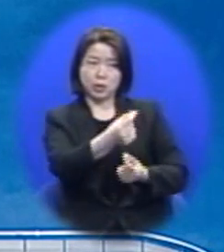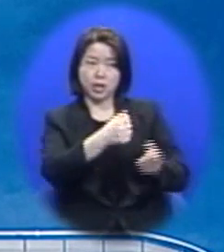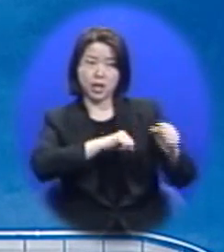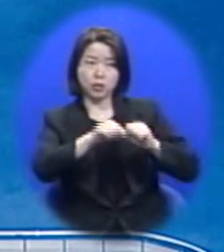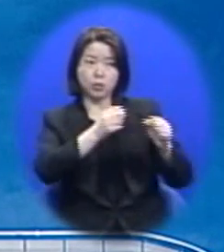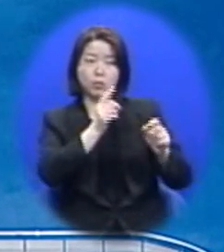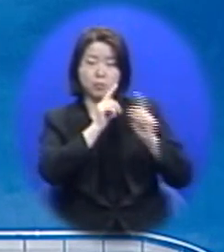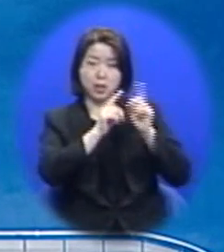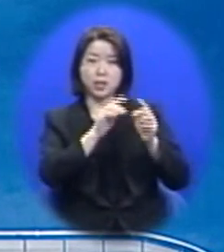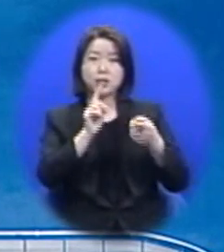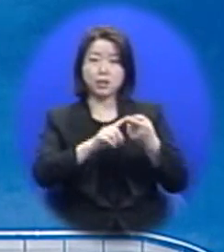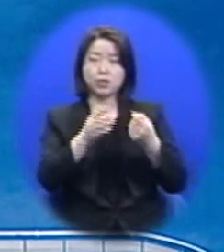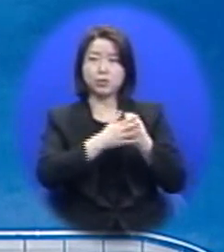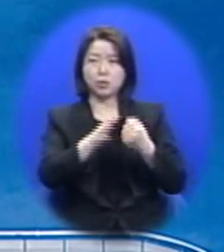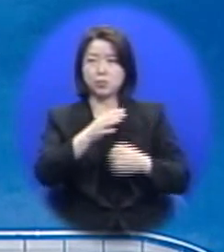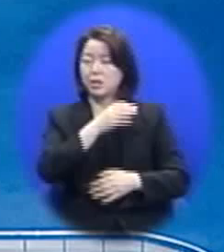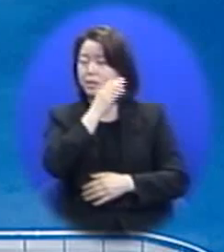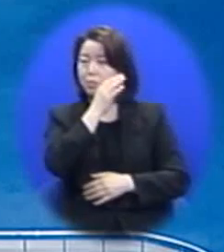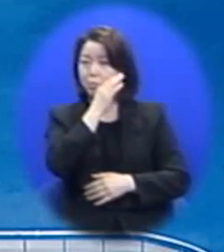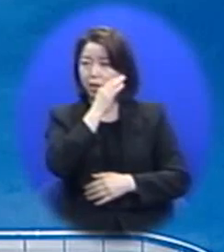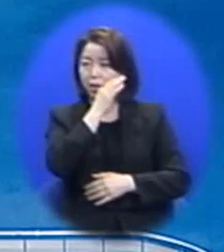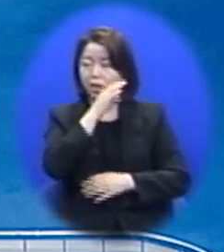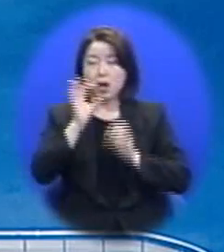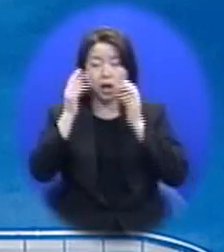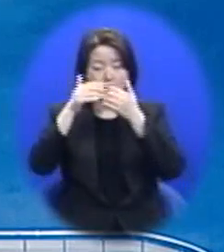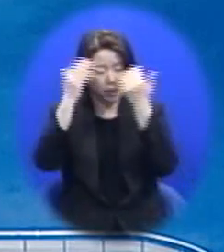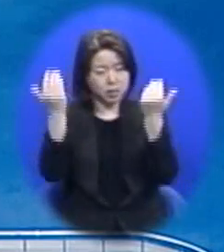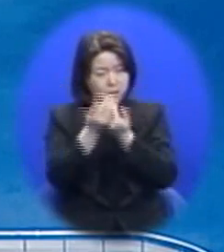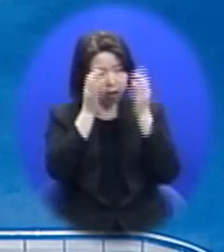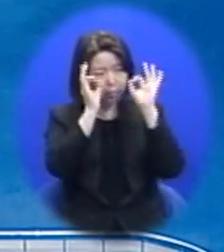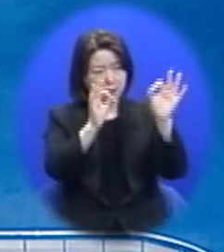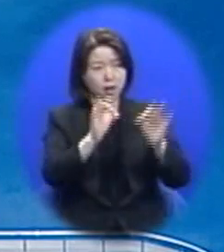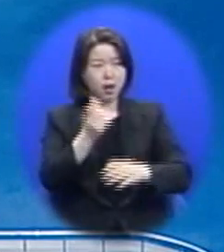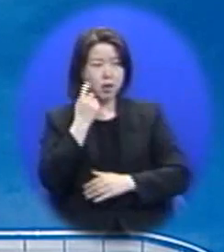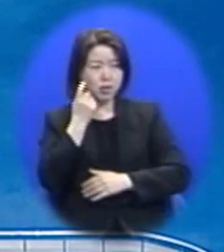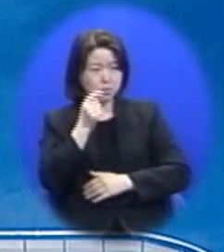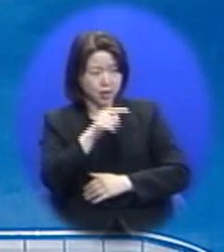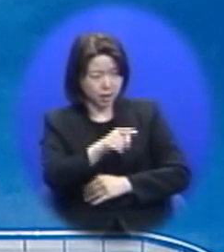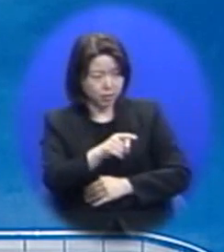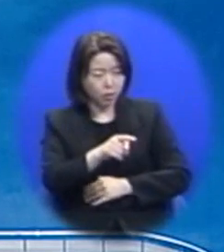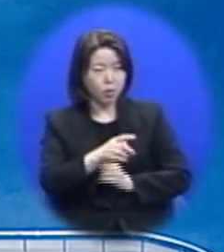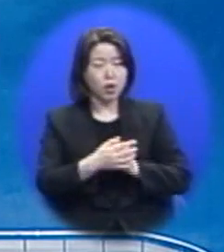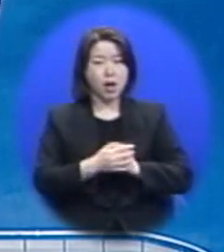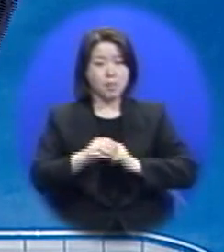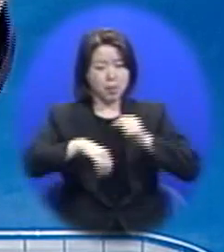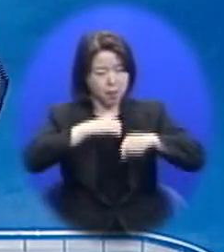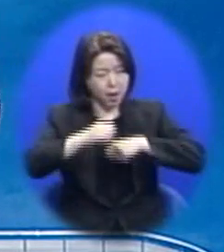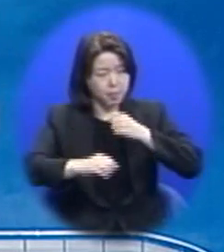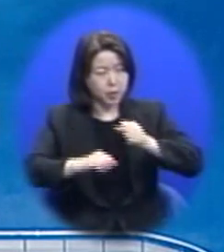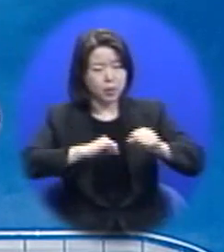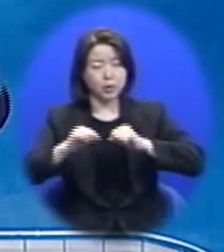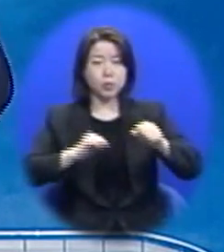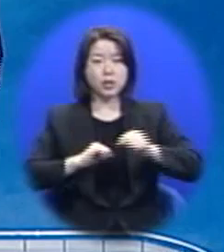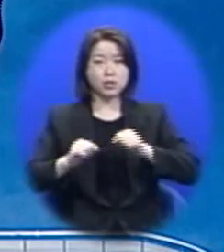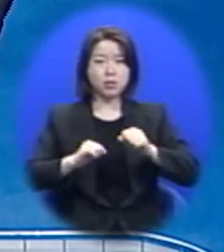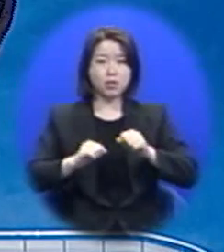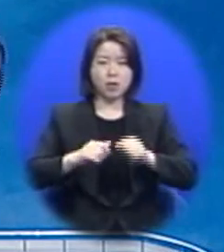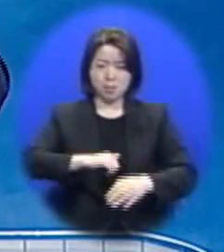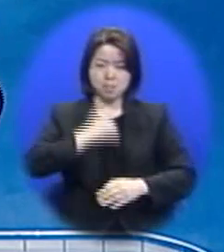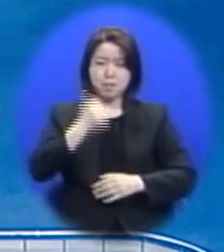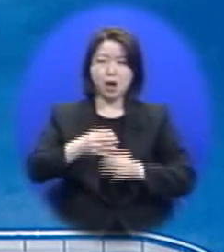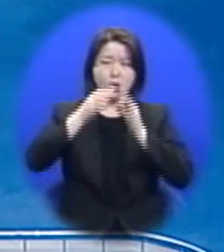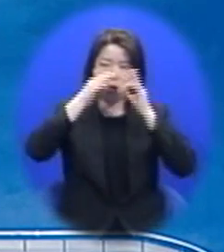다 봅니다. 거짓말하는 것도 보고 함부로 행동하는 것, 함부로 말하는 것, 화를 내고 소리 지르는 것 아이들이